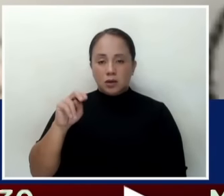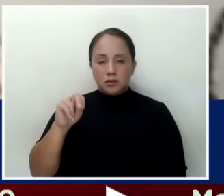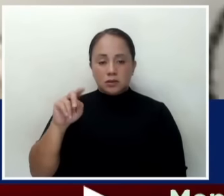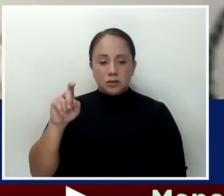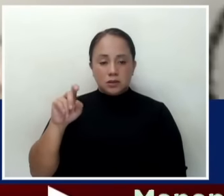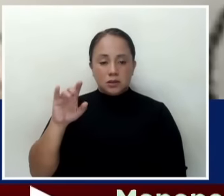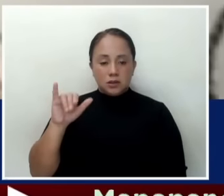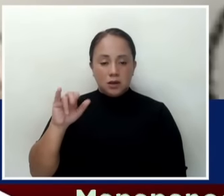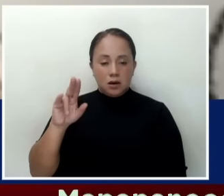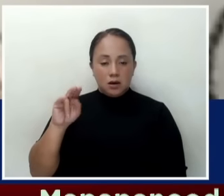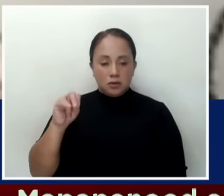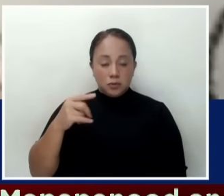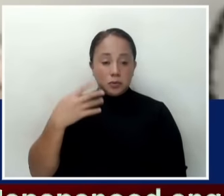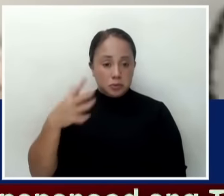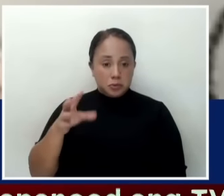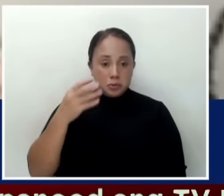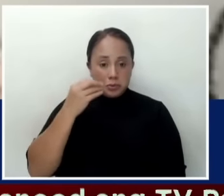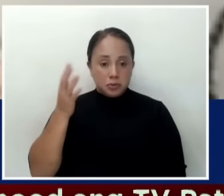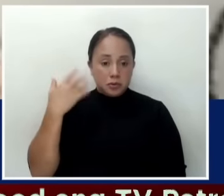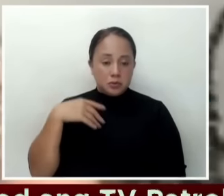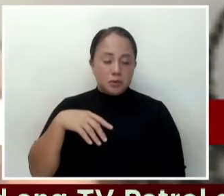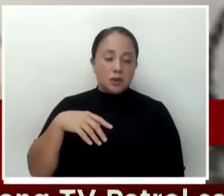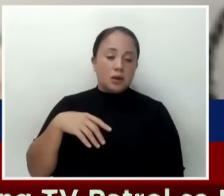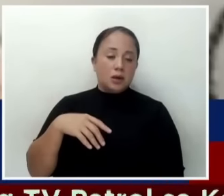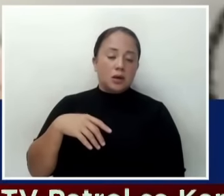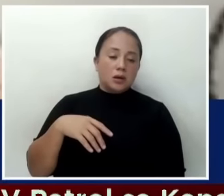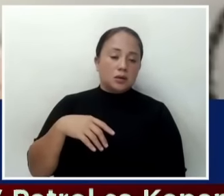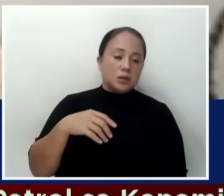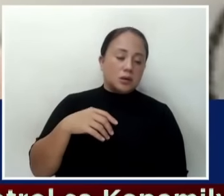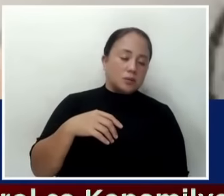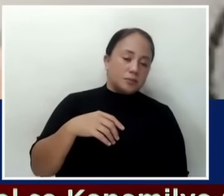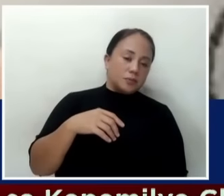na ni Guo Huaping